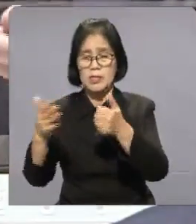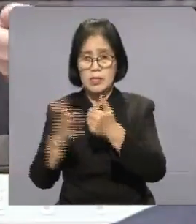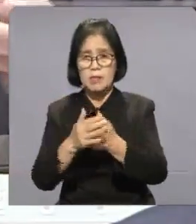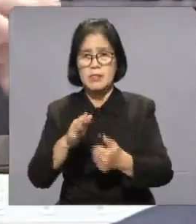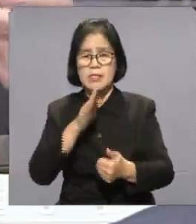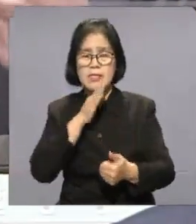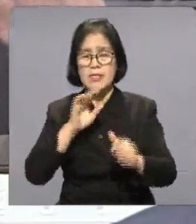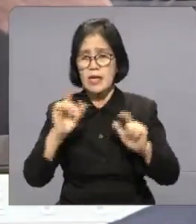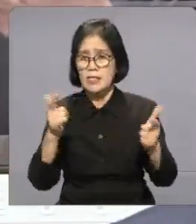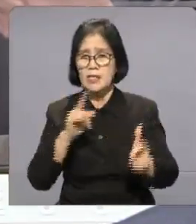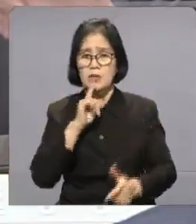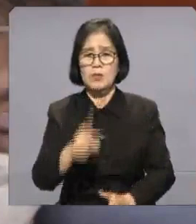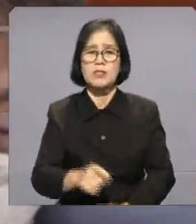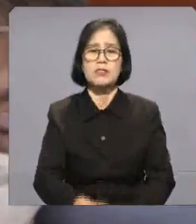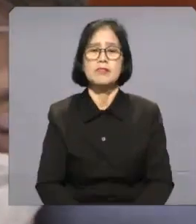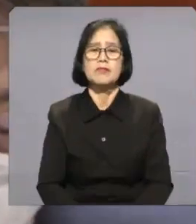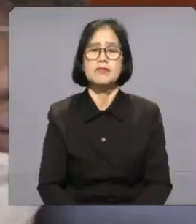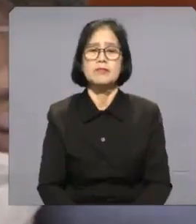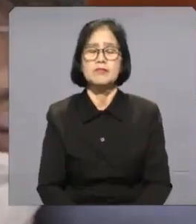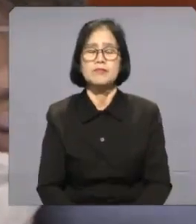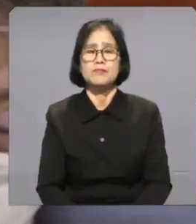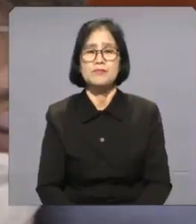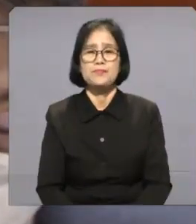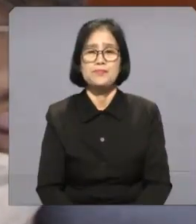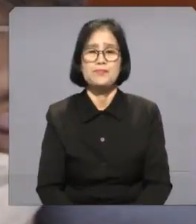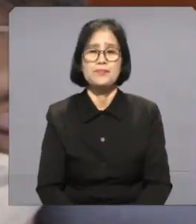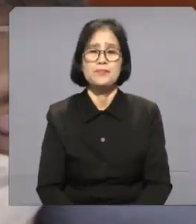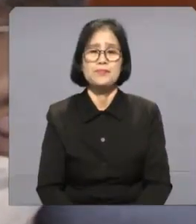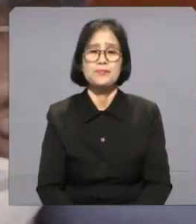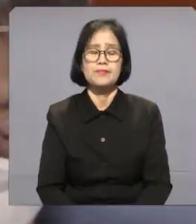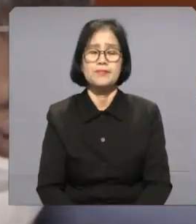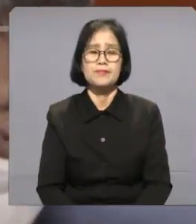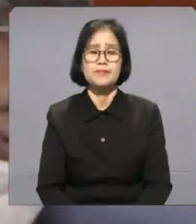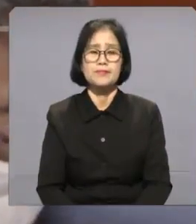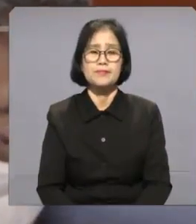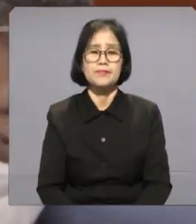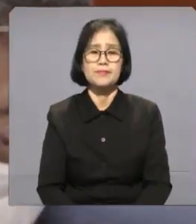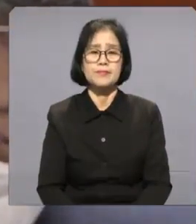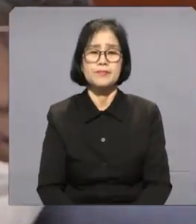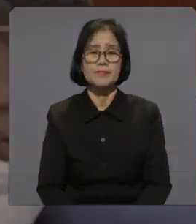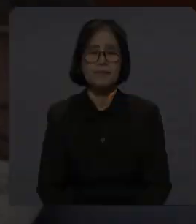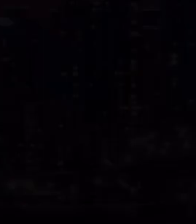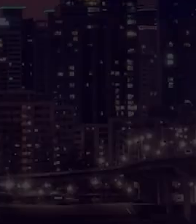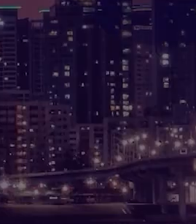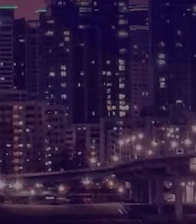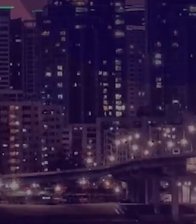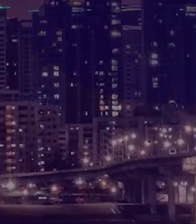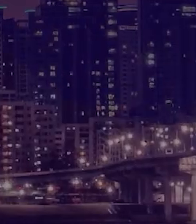사실이 아니라고 말했습니다. OBS 뉴스 이어진입니다.